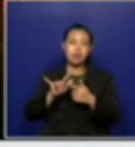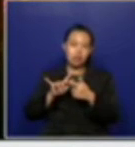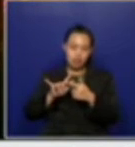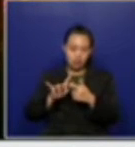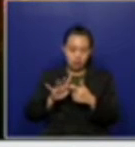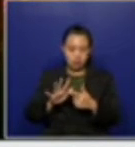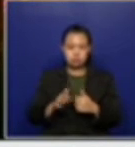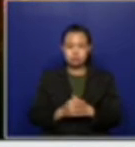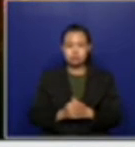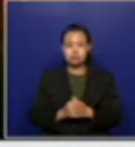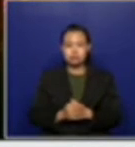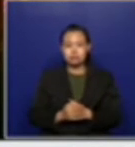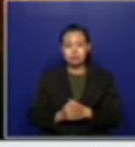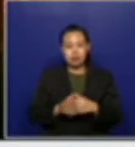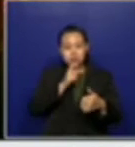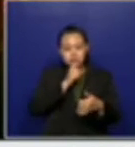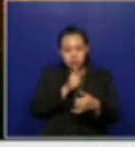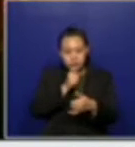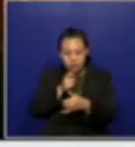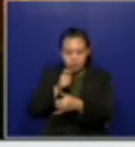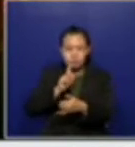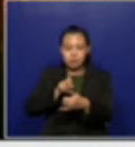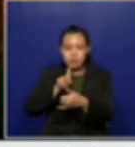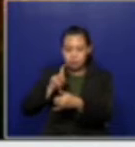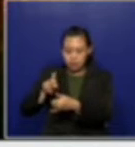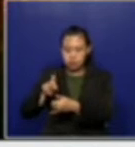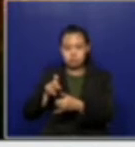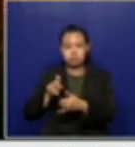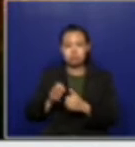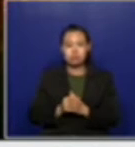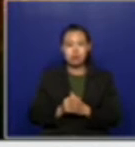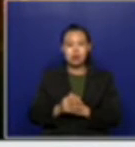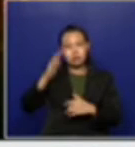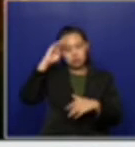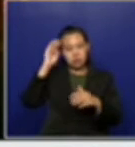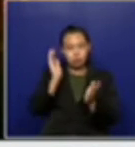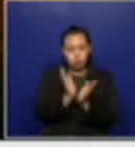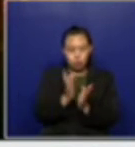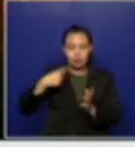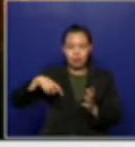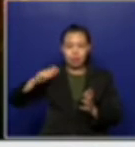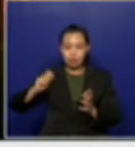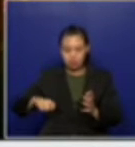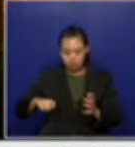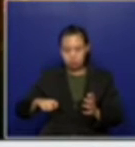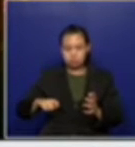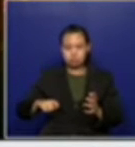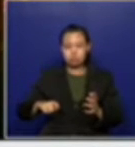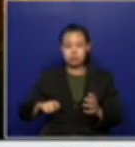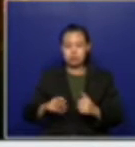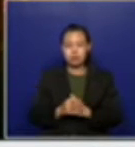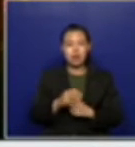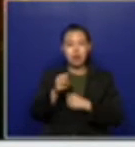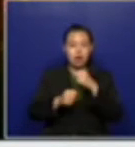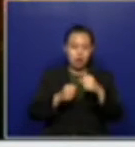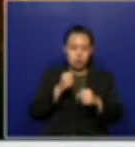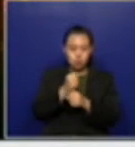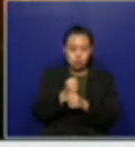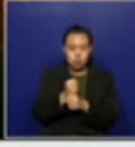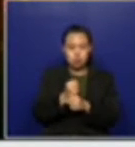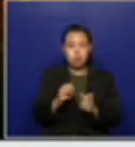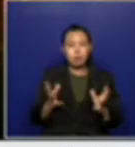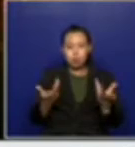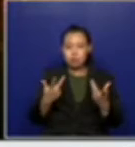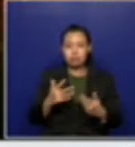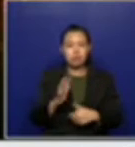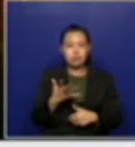งดุลกันของตำรวจและอัยการอย่างเหมาะสมเพื่อมิให้คดีขาดอายุความ